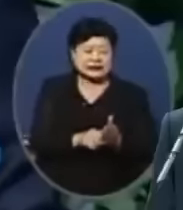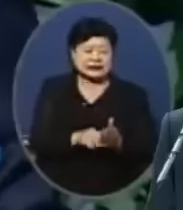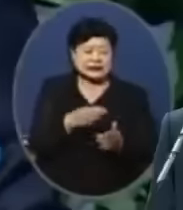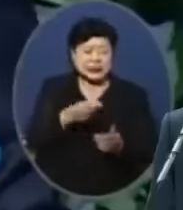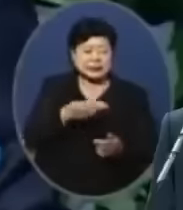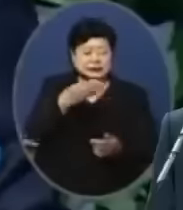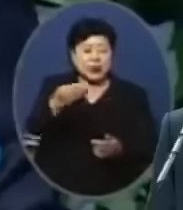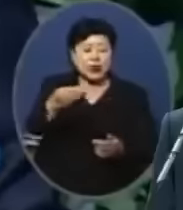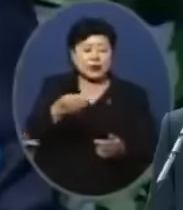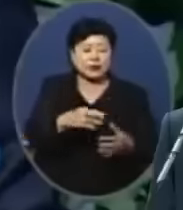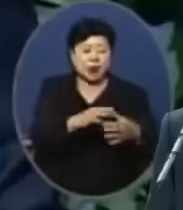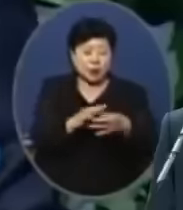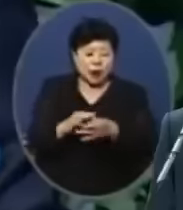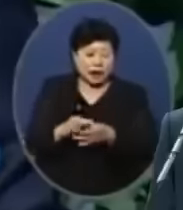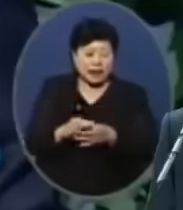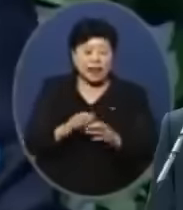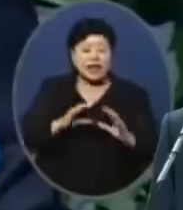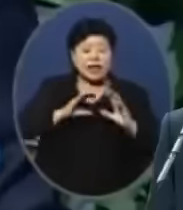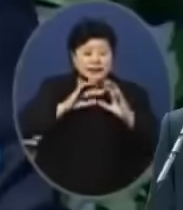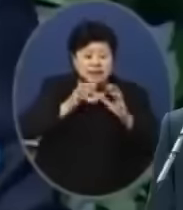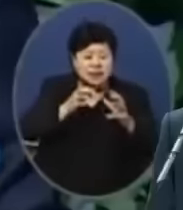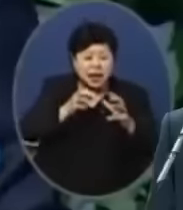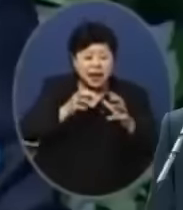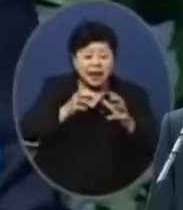있으므로 세상의 풍랑에